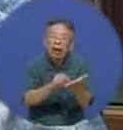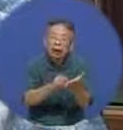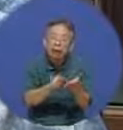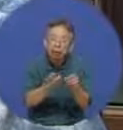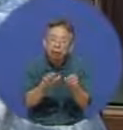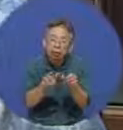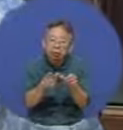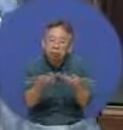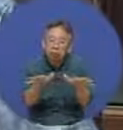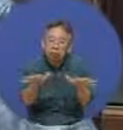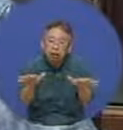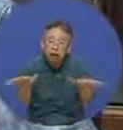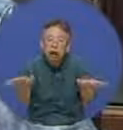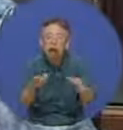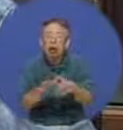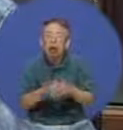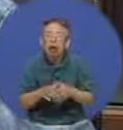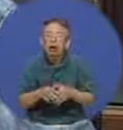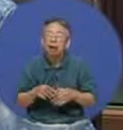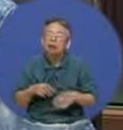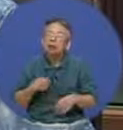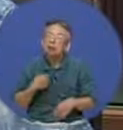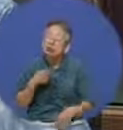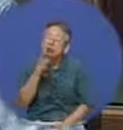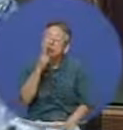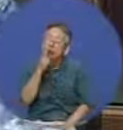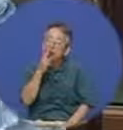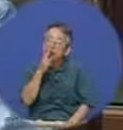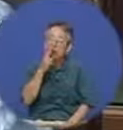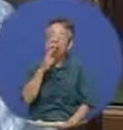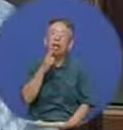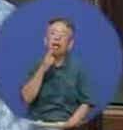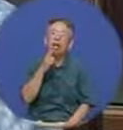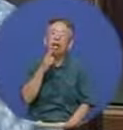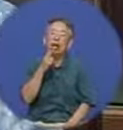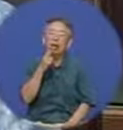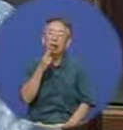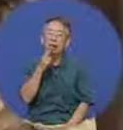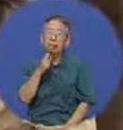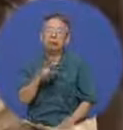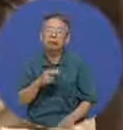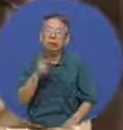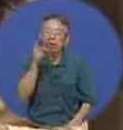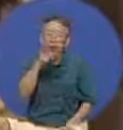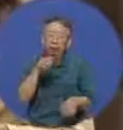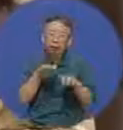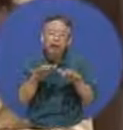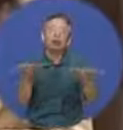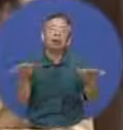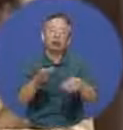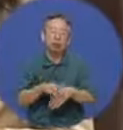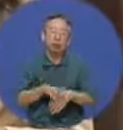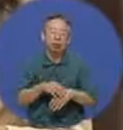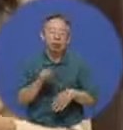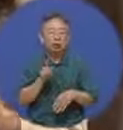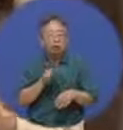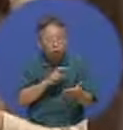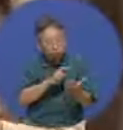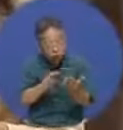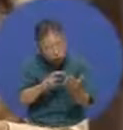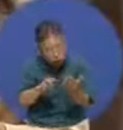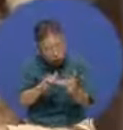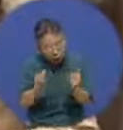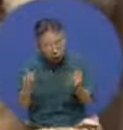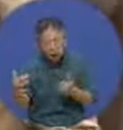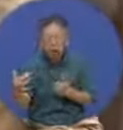ますかね、虚栄心競争みたいになって煽ってしまうっていうこともありますね。 でそれを読んだ子どもたちもまた